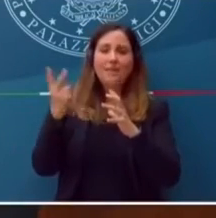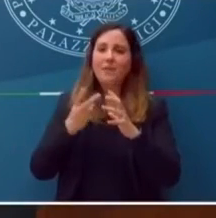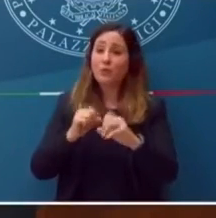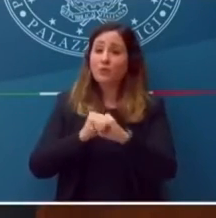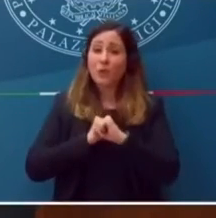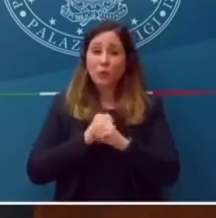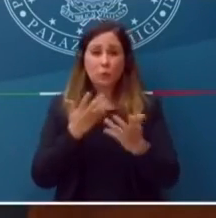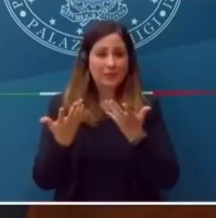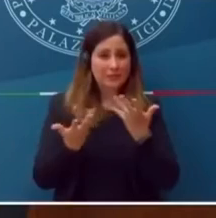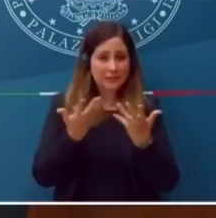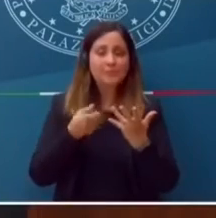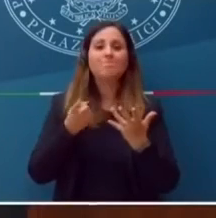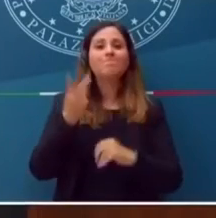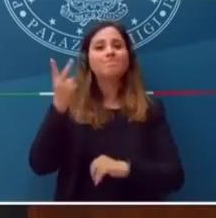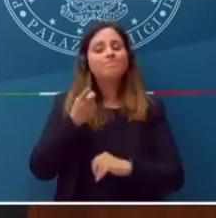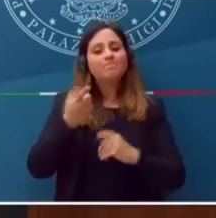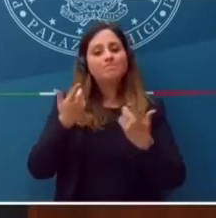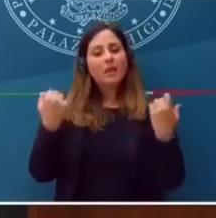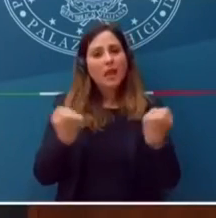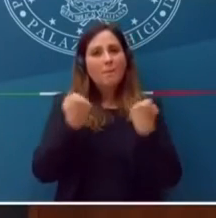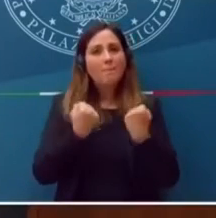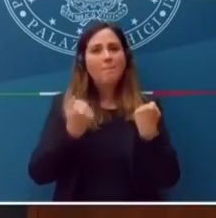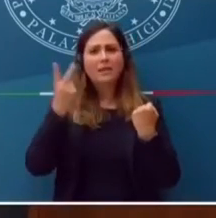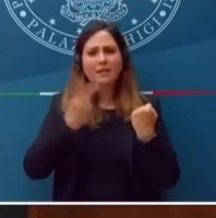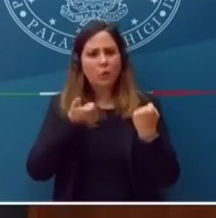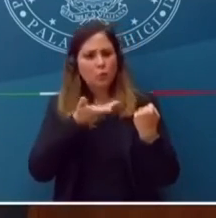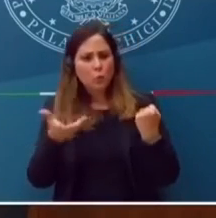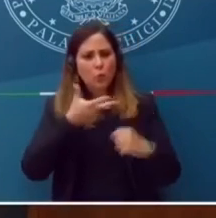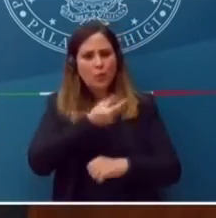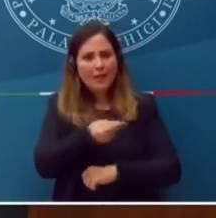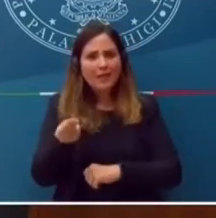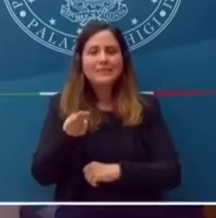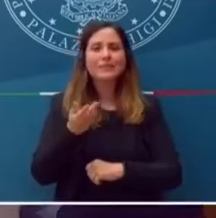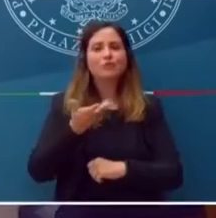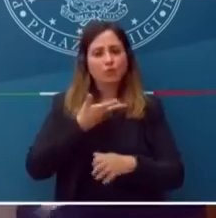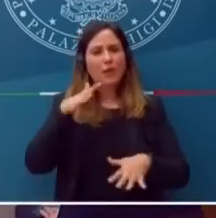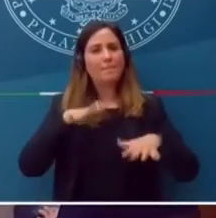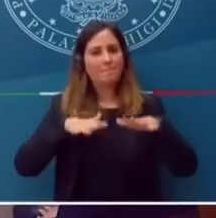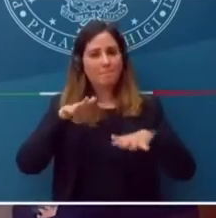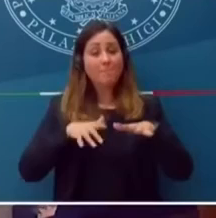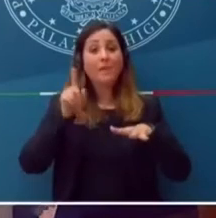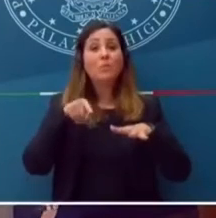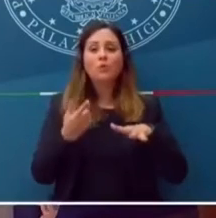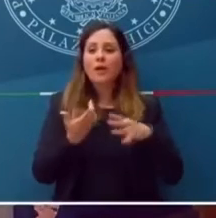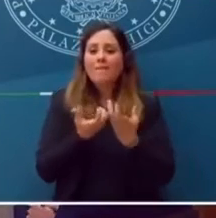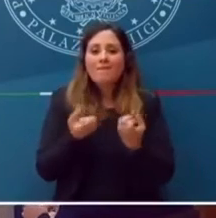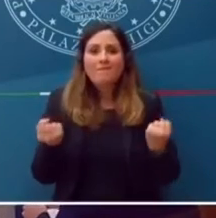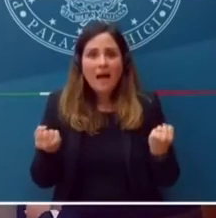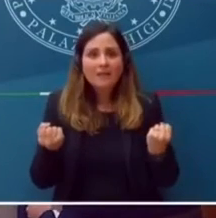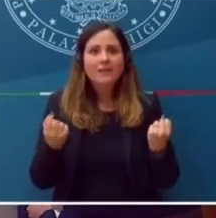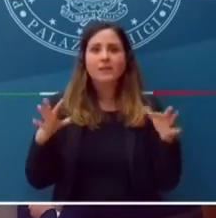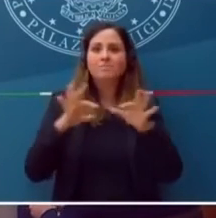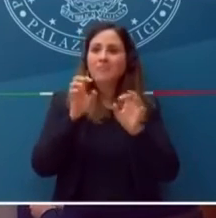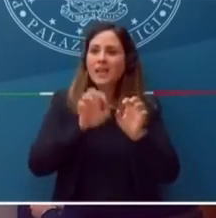nella campagna effettiva, nei numeri e soprattutto sulla disparità che c'è nei fatti nelle regioni, come